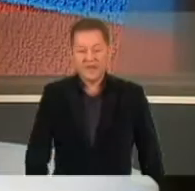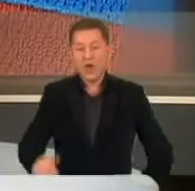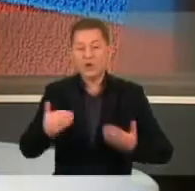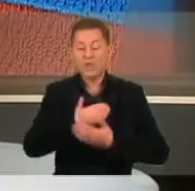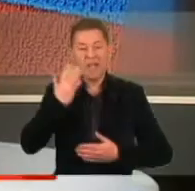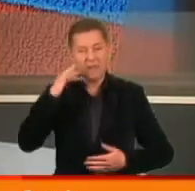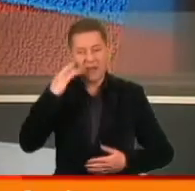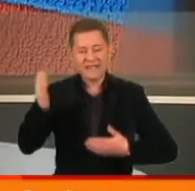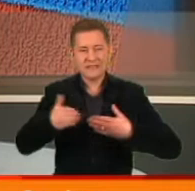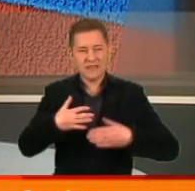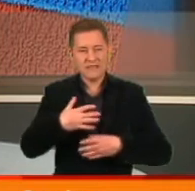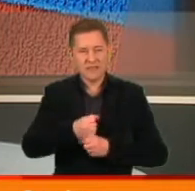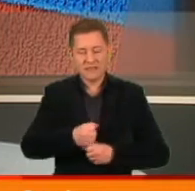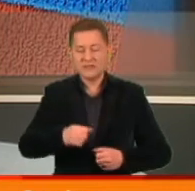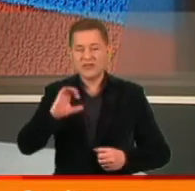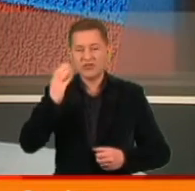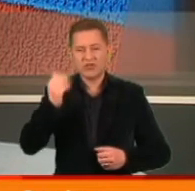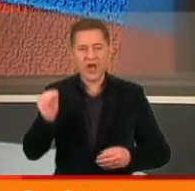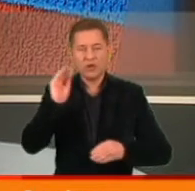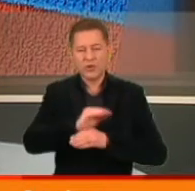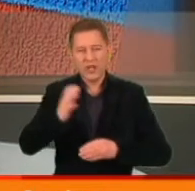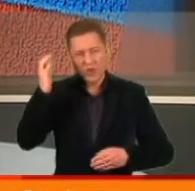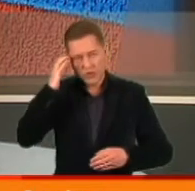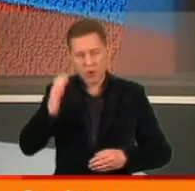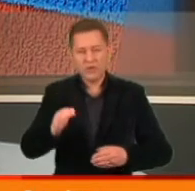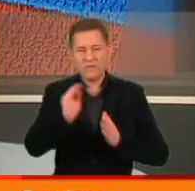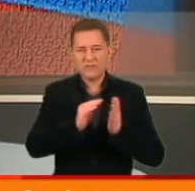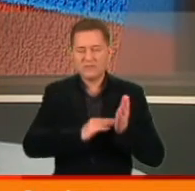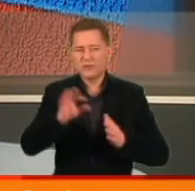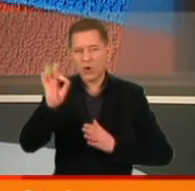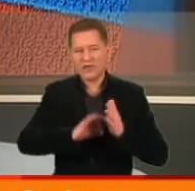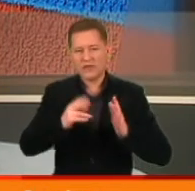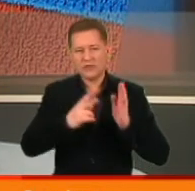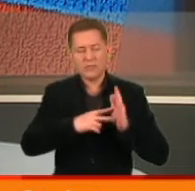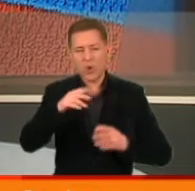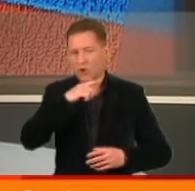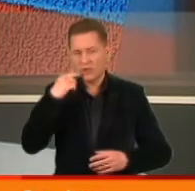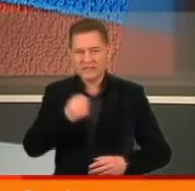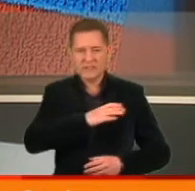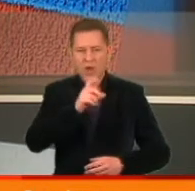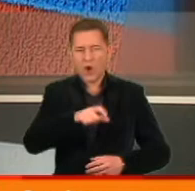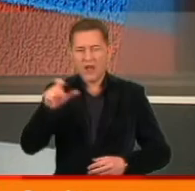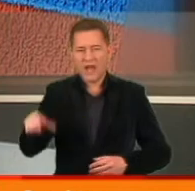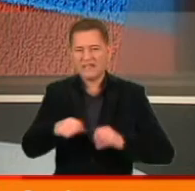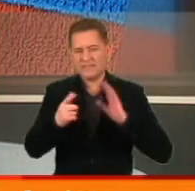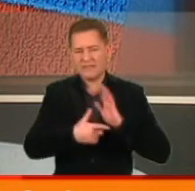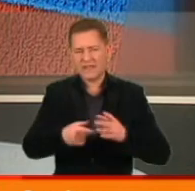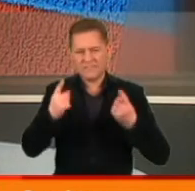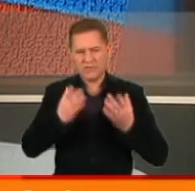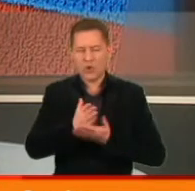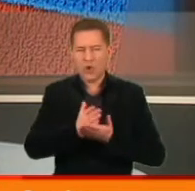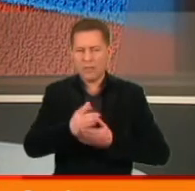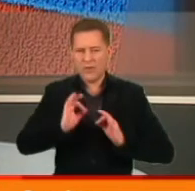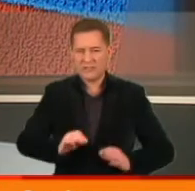Нові американські санкції. Сполучені Штати додали до чорного списку одразу 7 російських олігархів, 17 високопосадовців